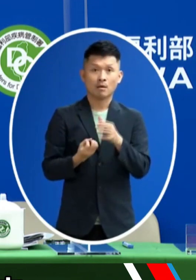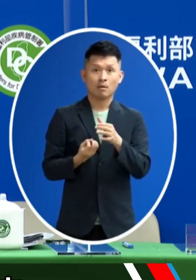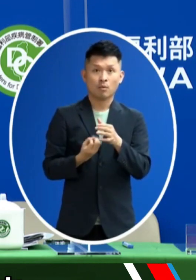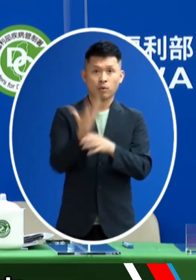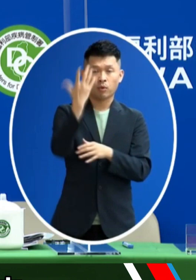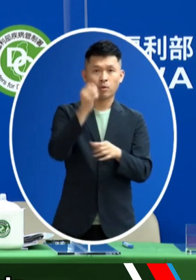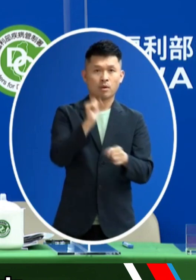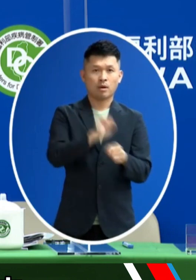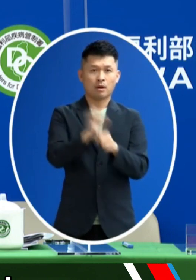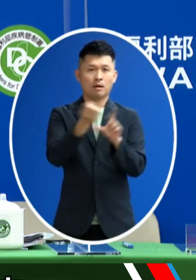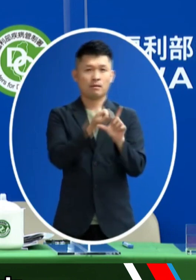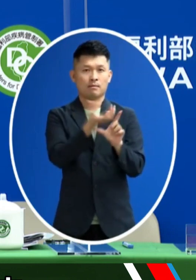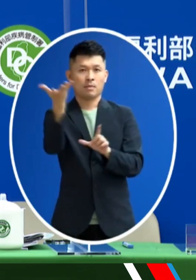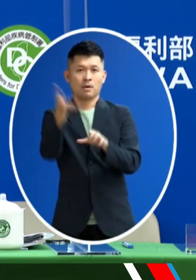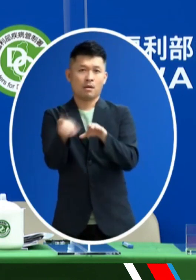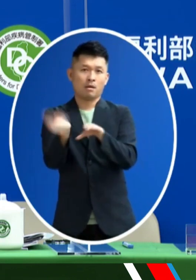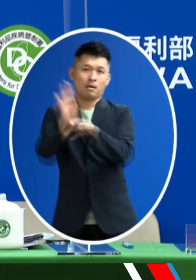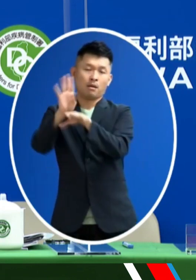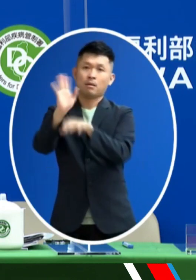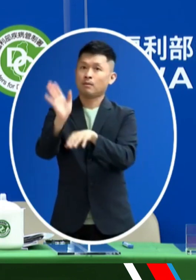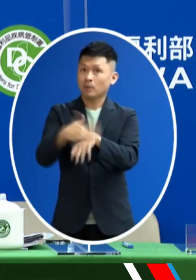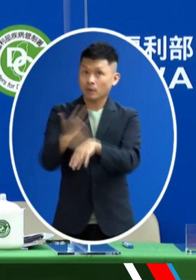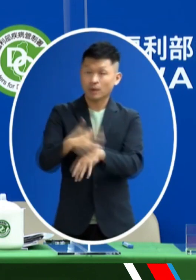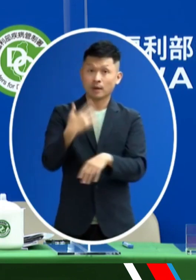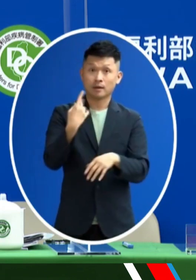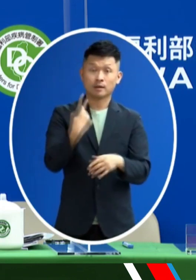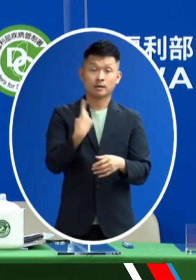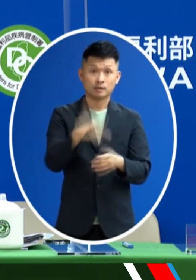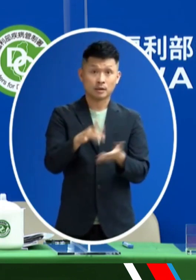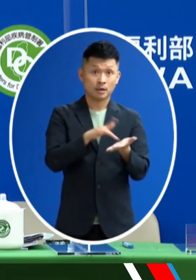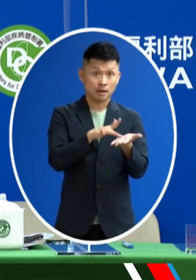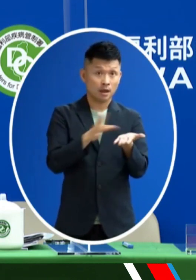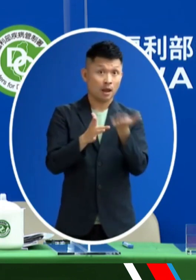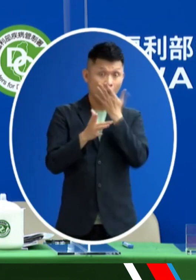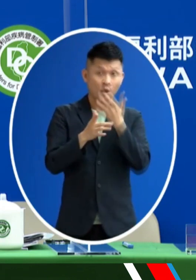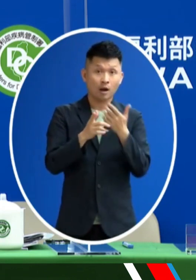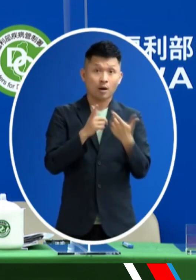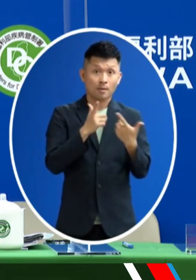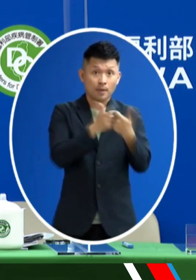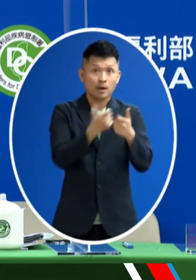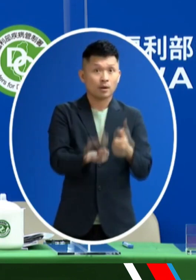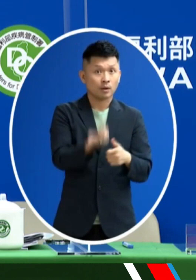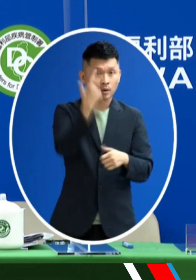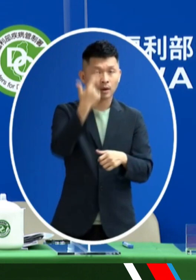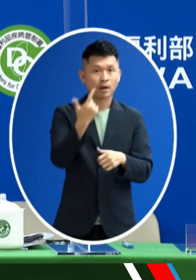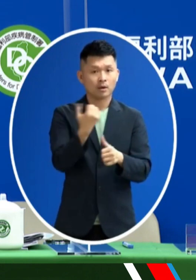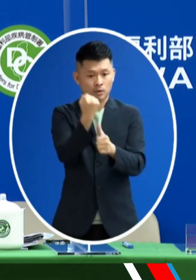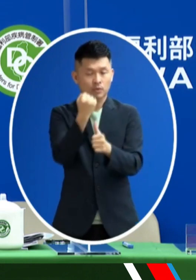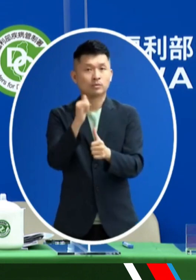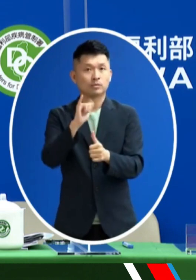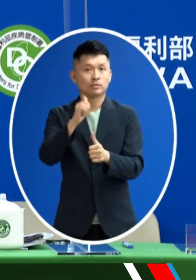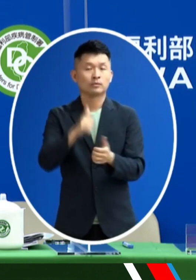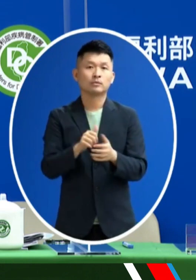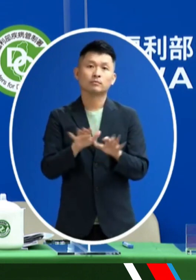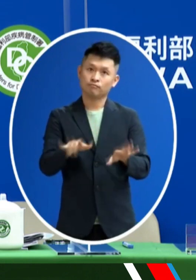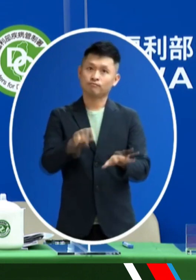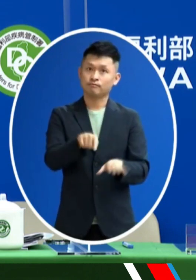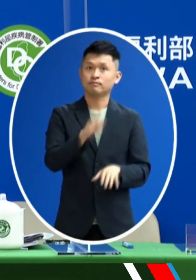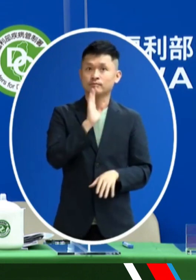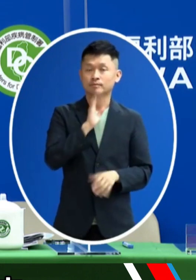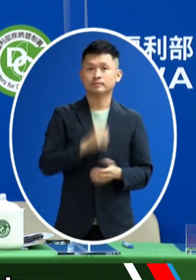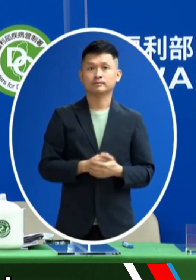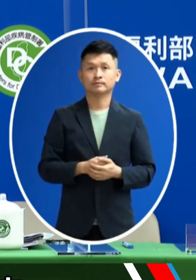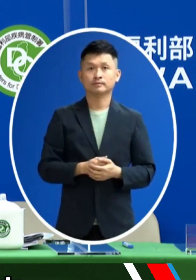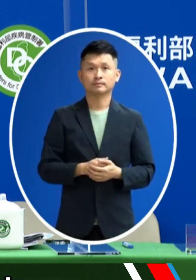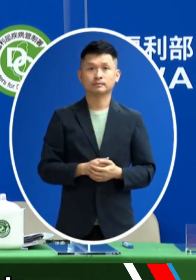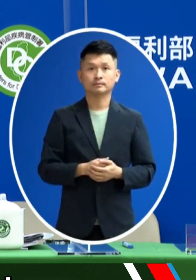把医疗量呢能够接得上来，药物使用迅速，那把疫情控制好。现在目前就是这样，那并没有说要一